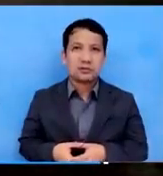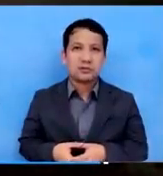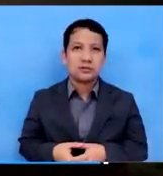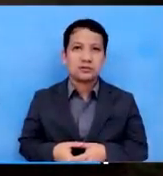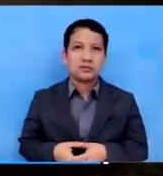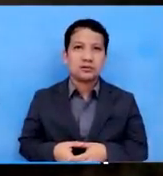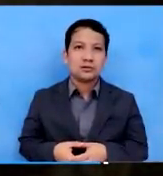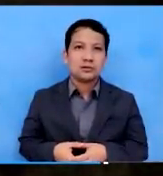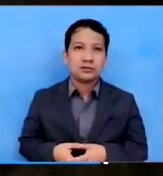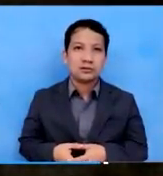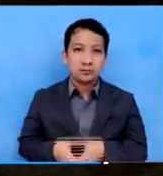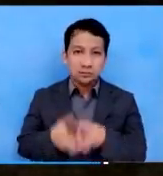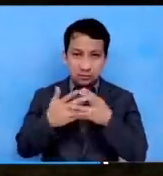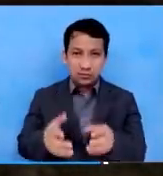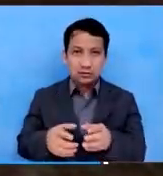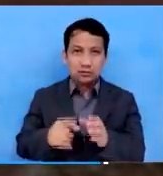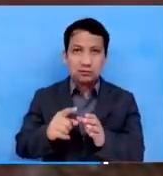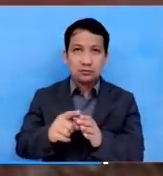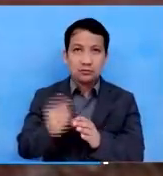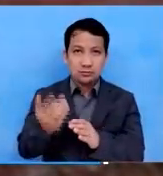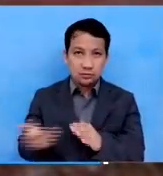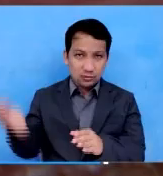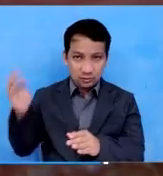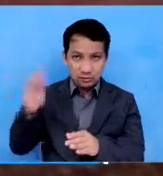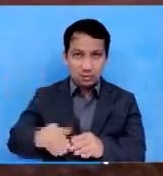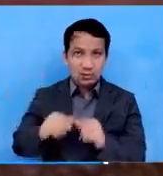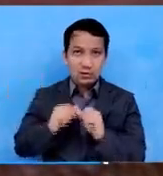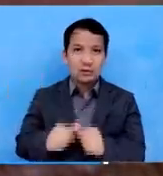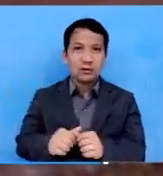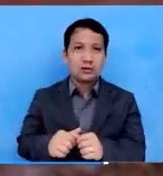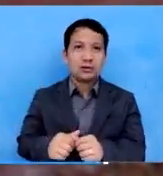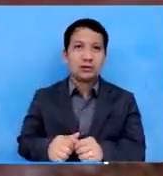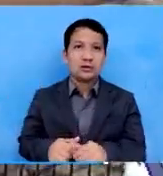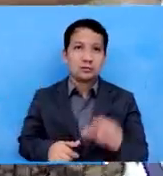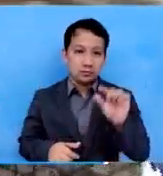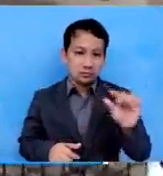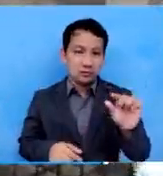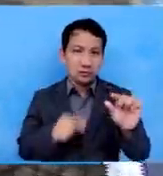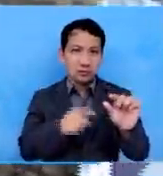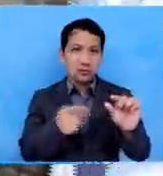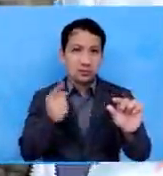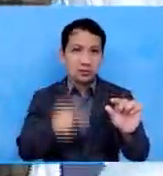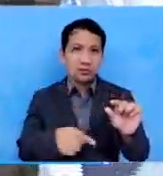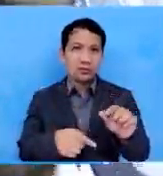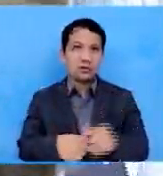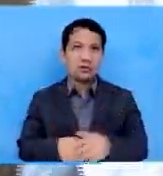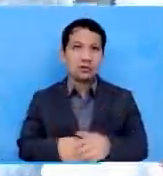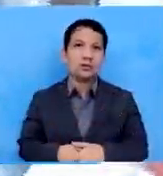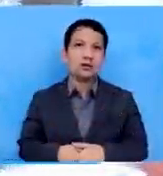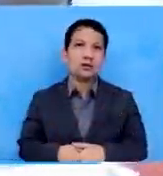At matapos ang isang buong araw, ganito ang kalalabasan.